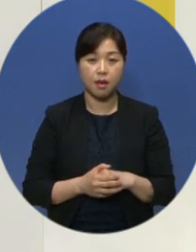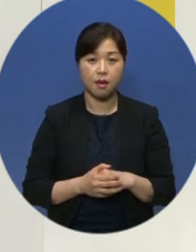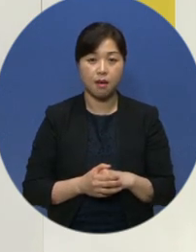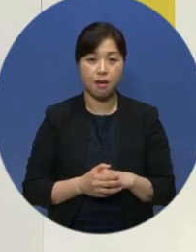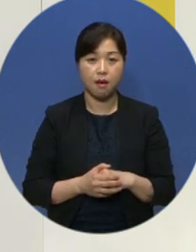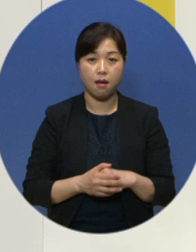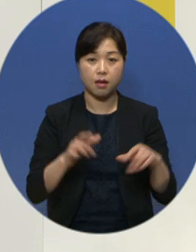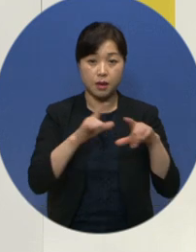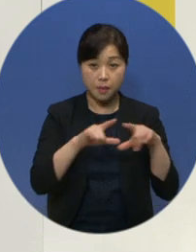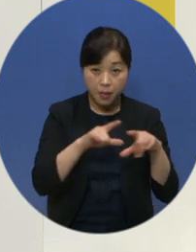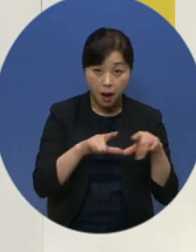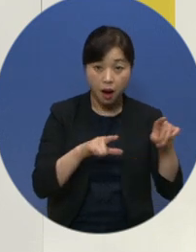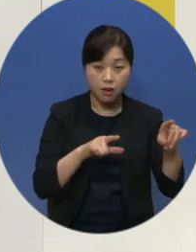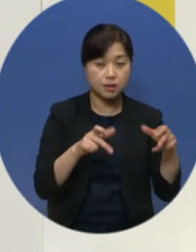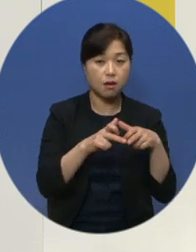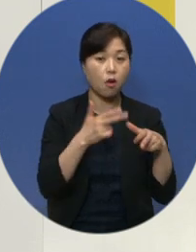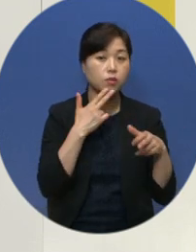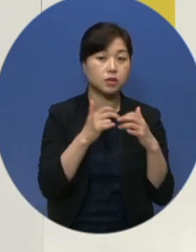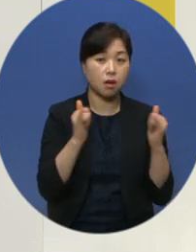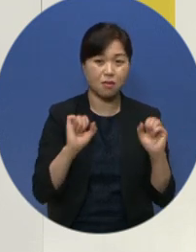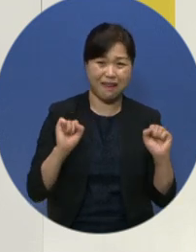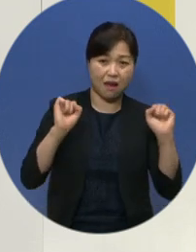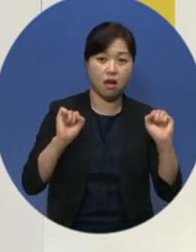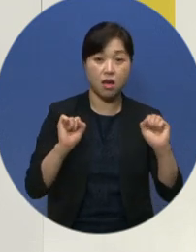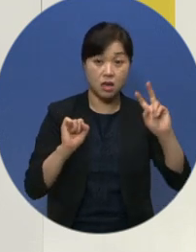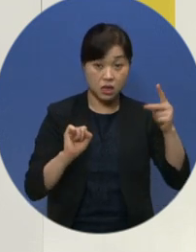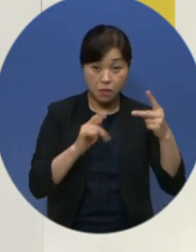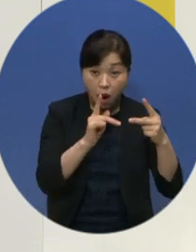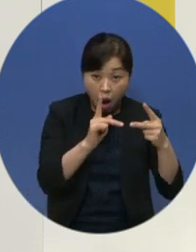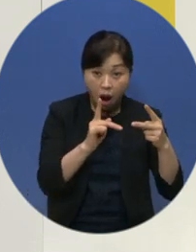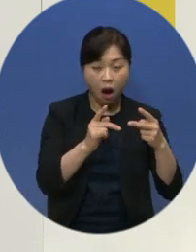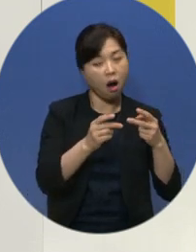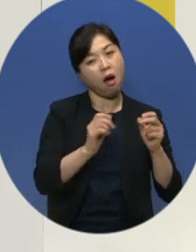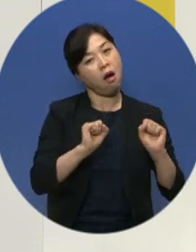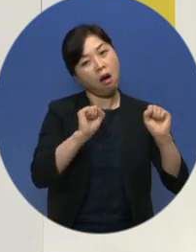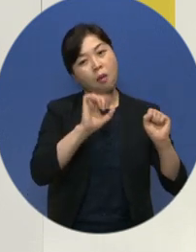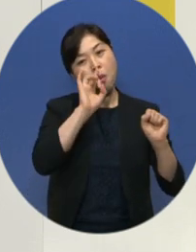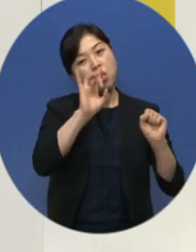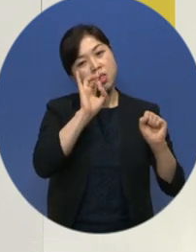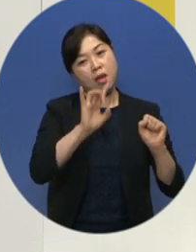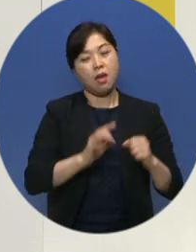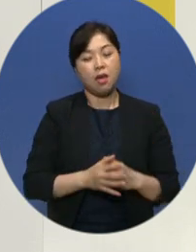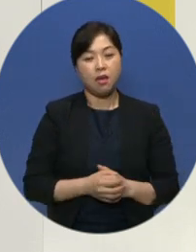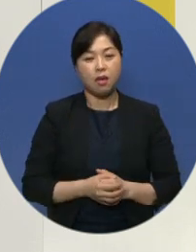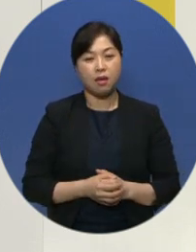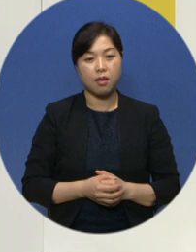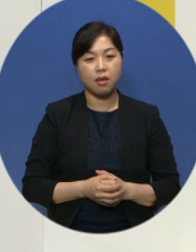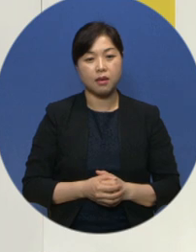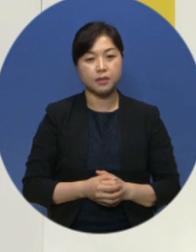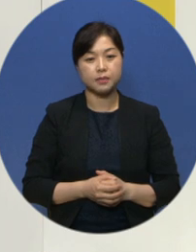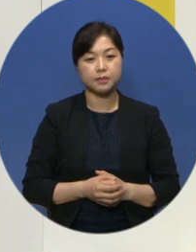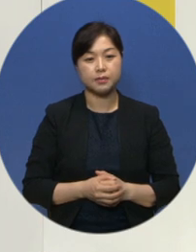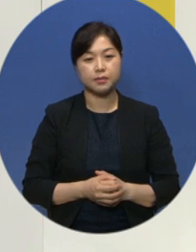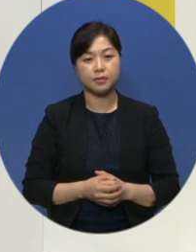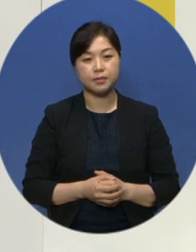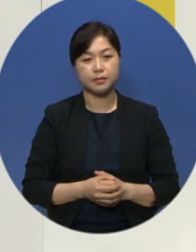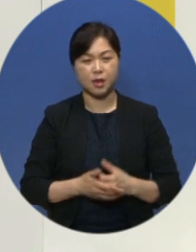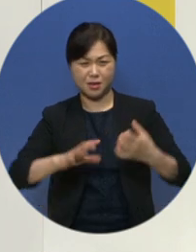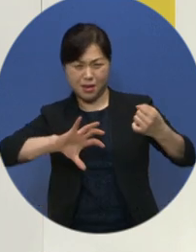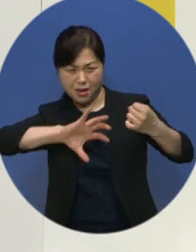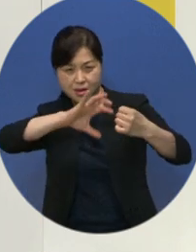얻을 수가 없죠 거의 그렇겠지 어 그래서 어 지금 제 세계적으로도